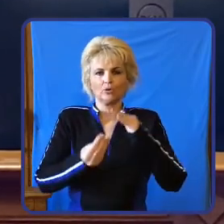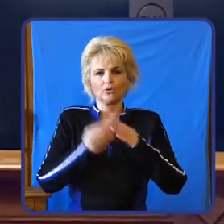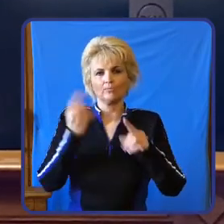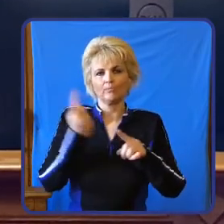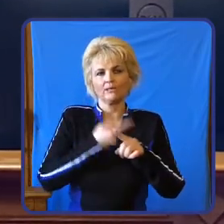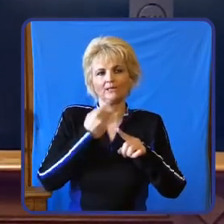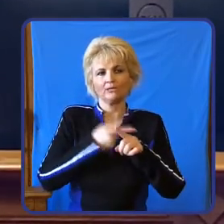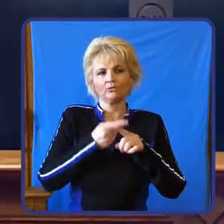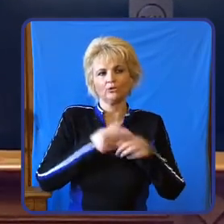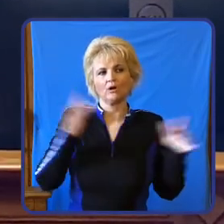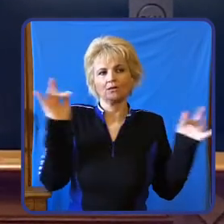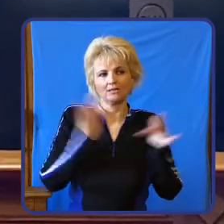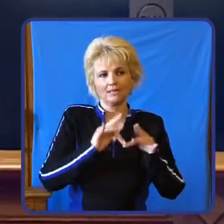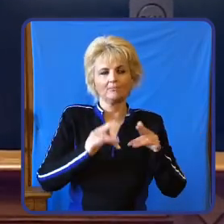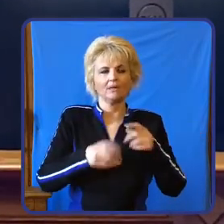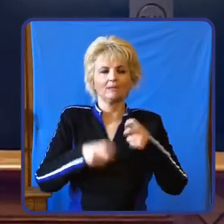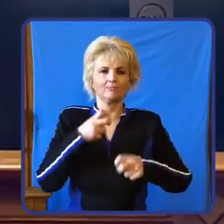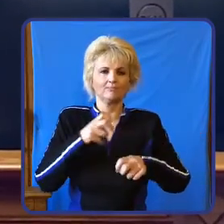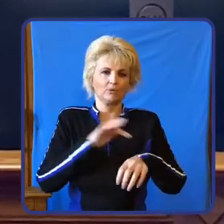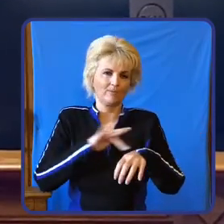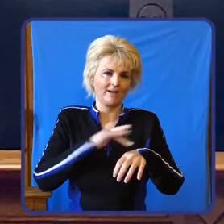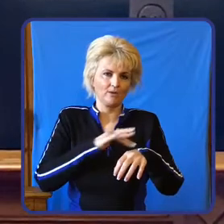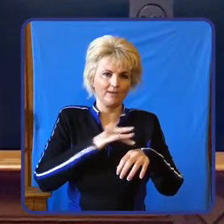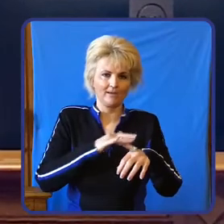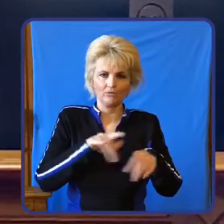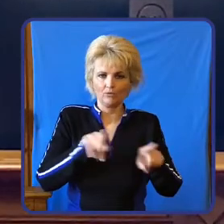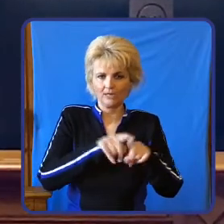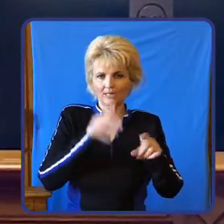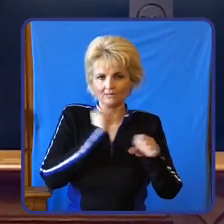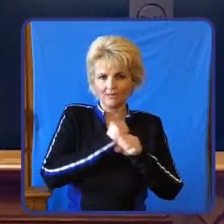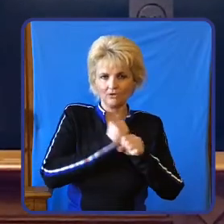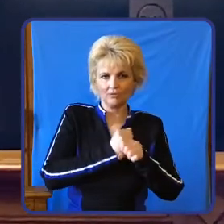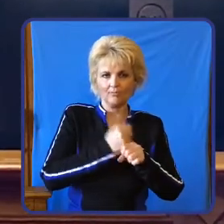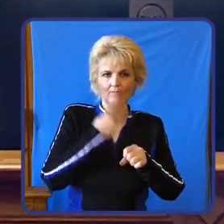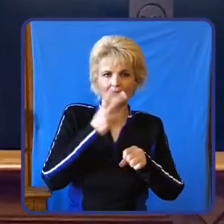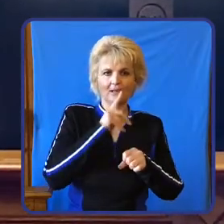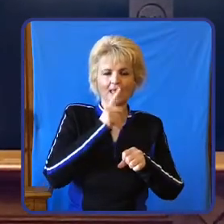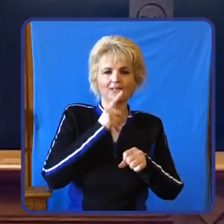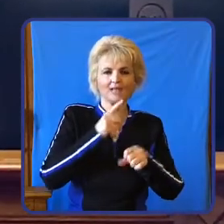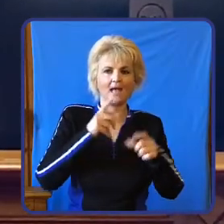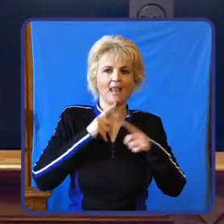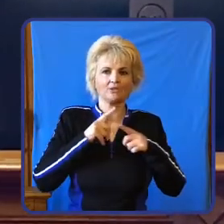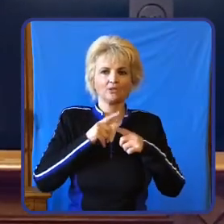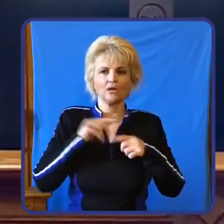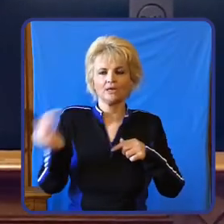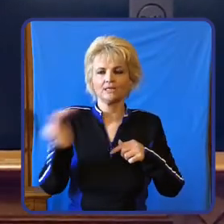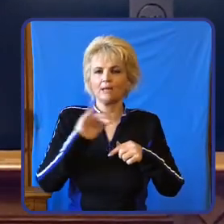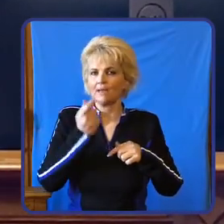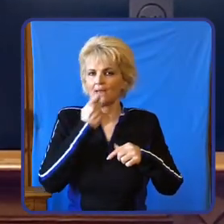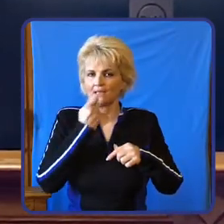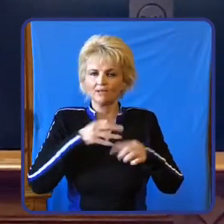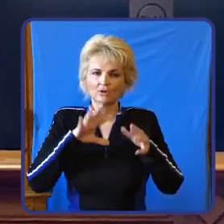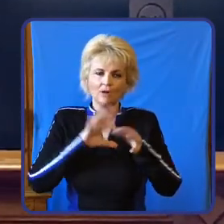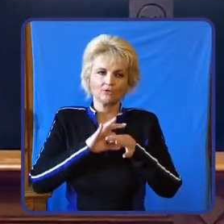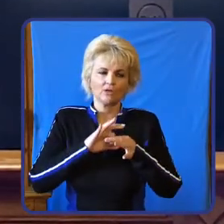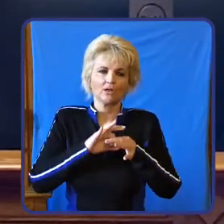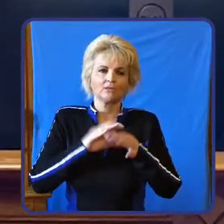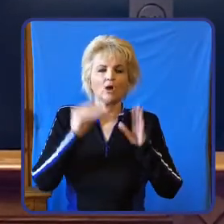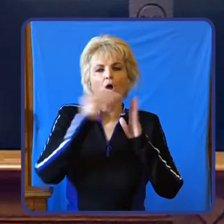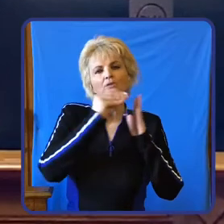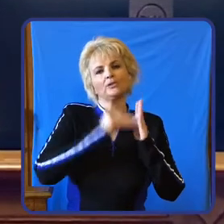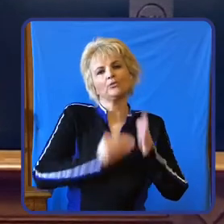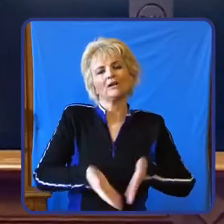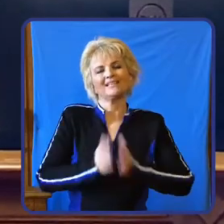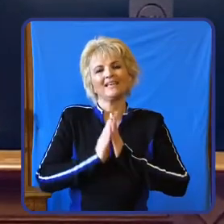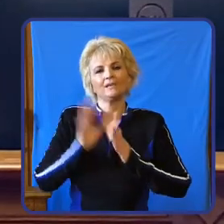lesz-e állása a következő héten. Nos, a gyermekétkeztetéssel kapcsolatban Bálint Gabriella, úgy emlékszem, adatokat kért, jegyző azt